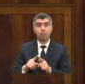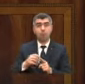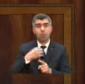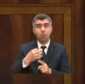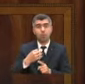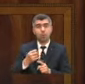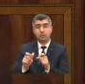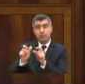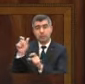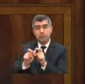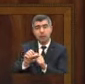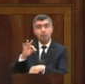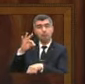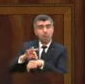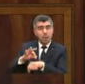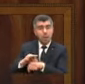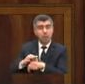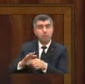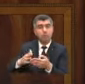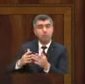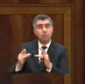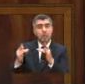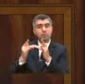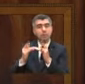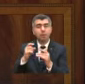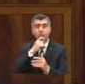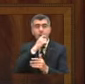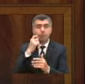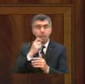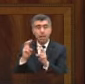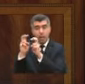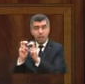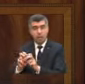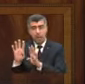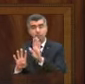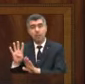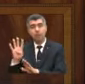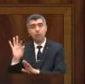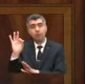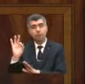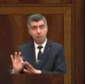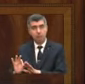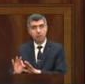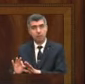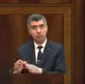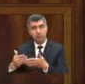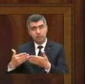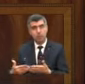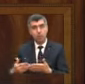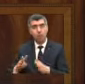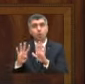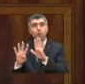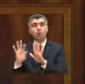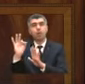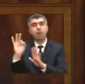وعدد الحالات الحرجة ونسبة الملء غير في رمضان نقصت من 14% قبيل رمضان باش نوصلوا دابا اقل من